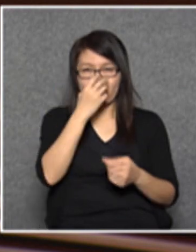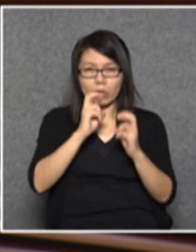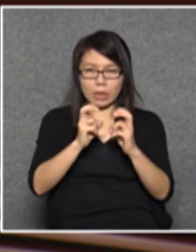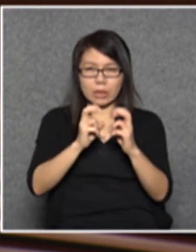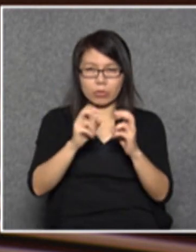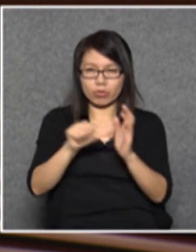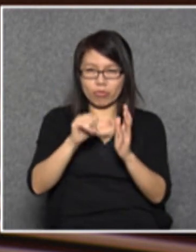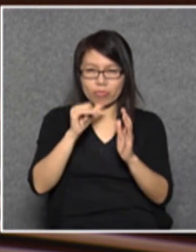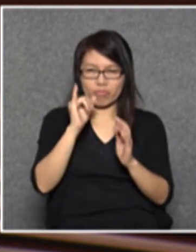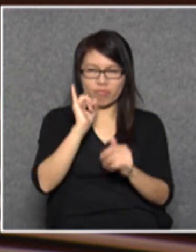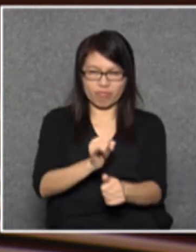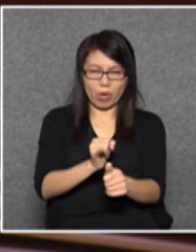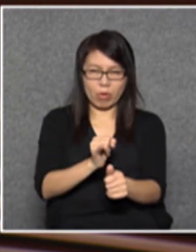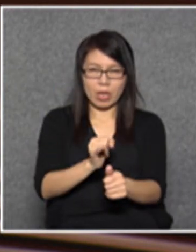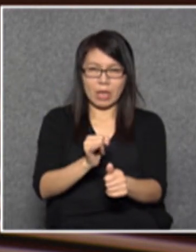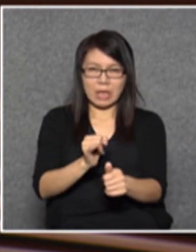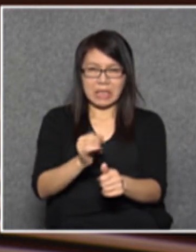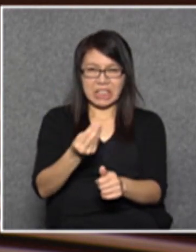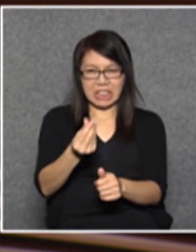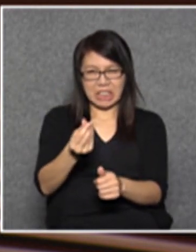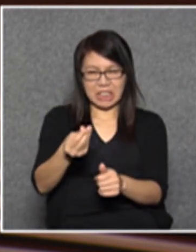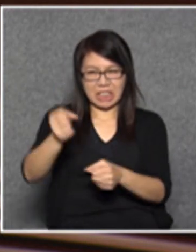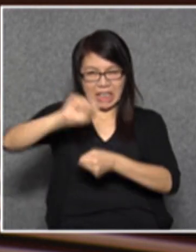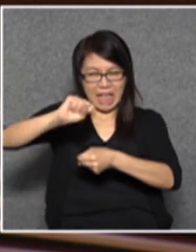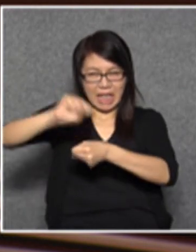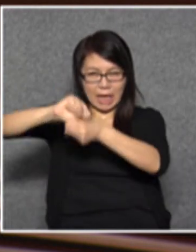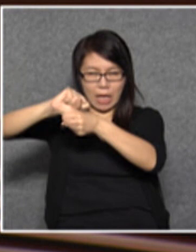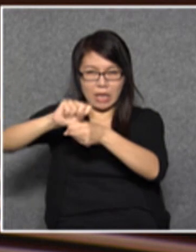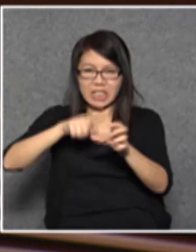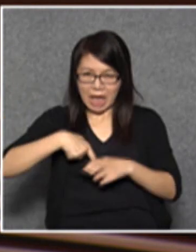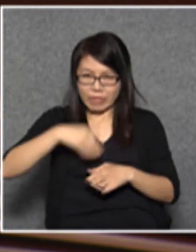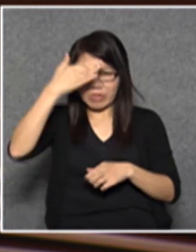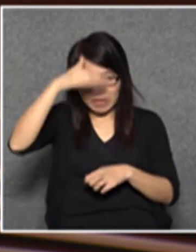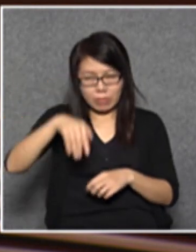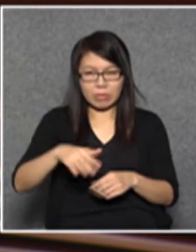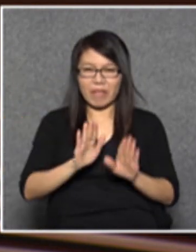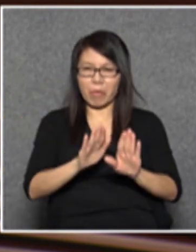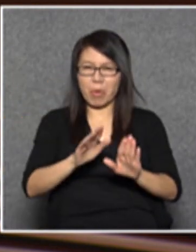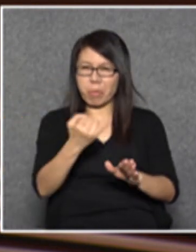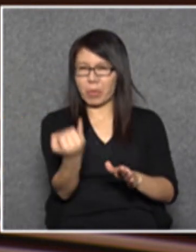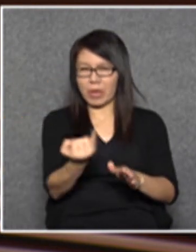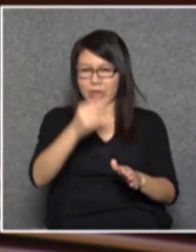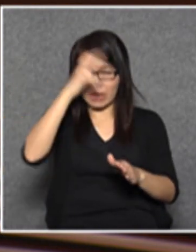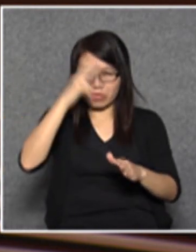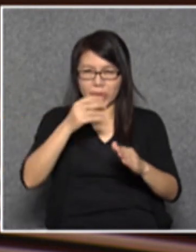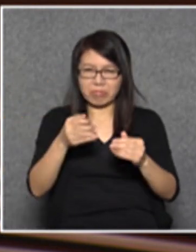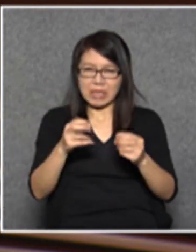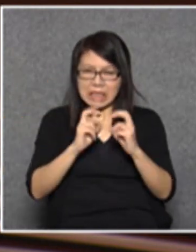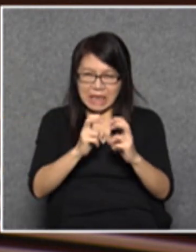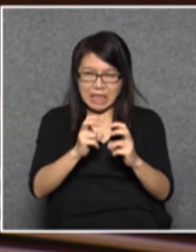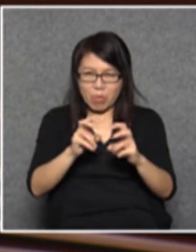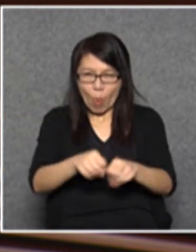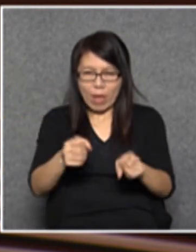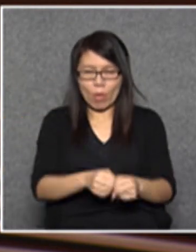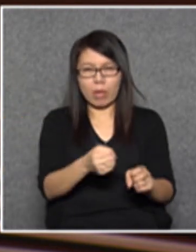就是價就懂加，錢就懂賺，但是服務就差，成日都壞車。行政長